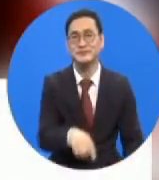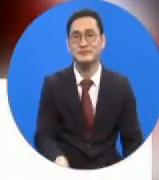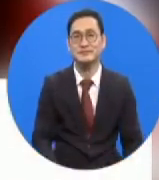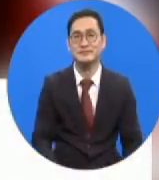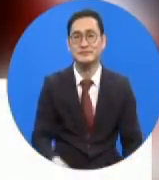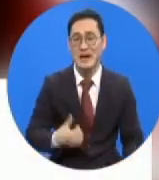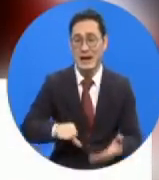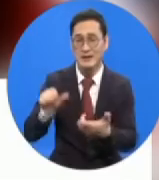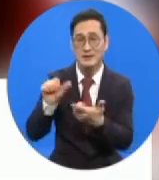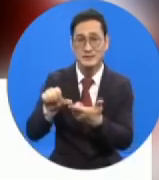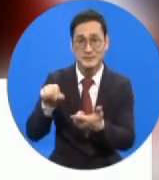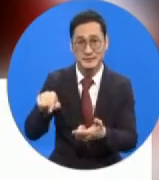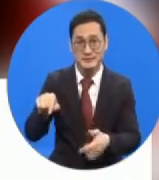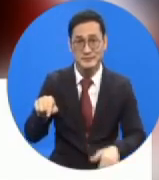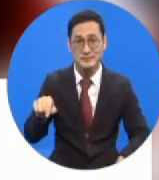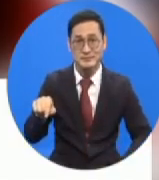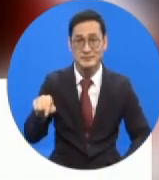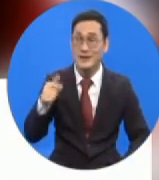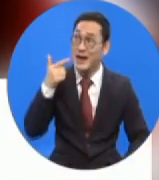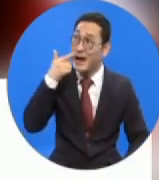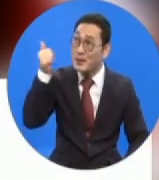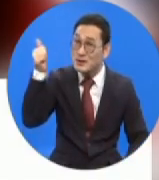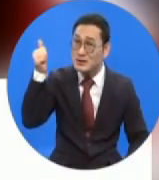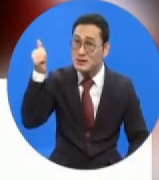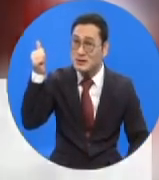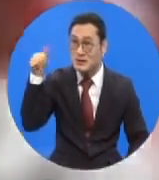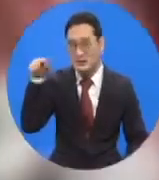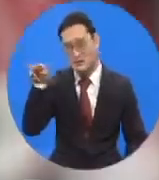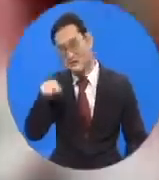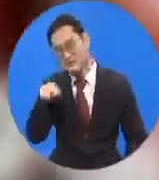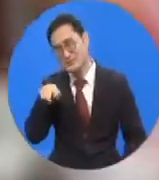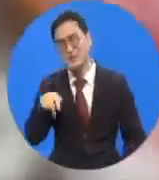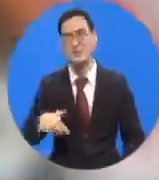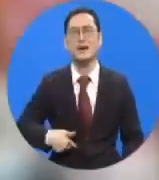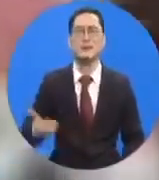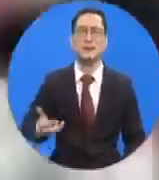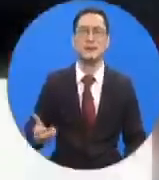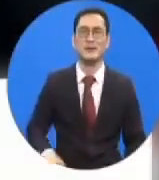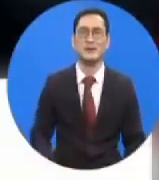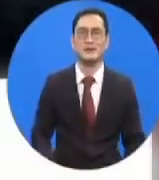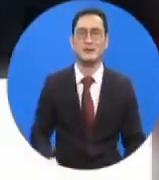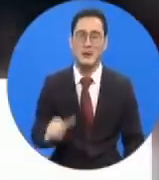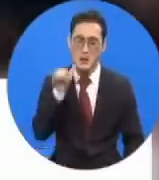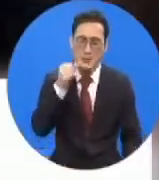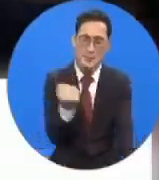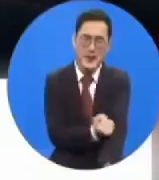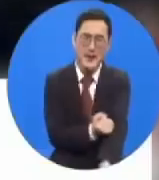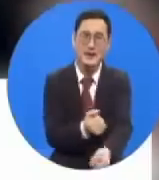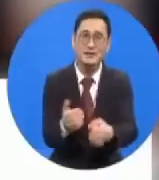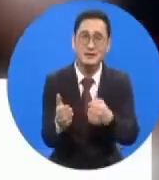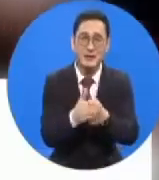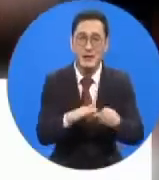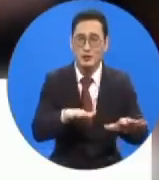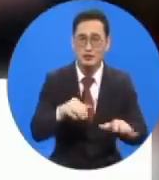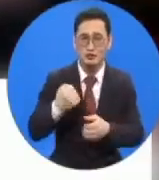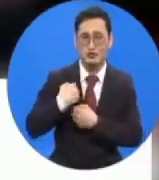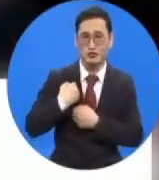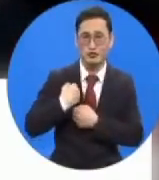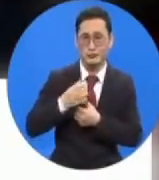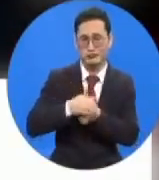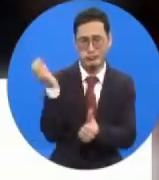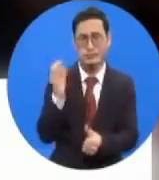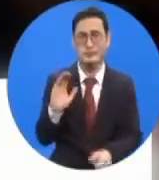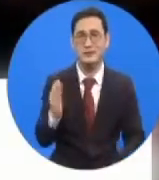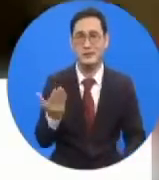둘째 아들 헌터 바이든은 아버지에겐 아픈 손가락입니다. 마약 중독으로 해군에서 불명예 제대했고 형이